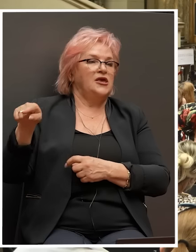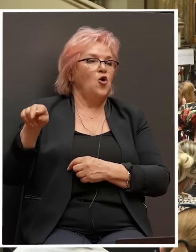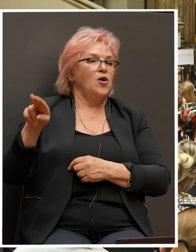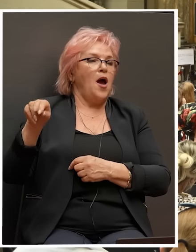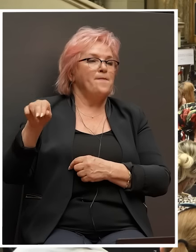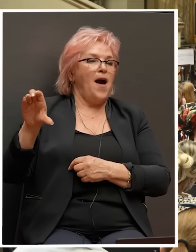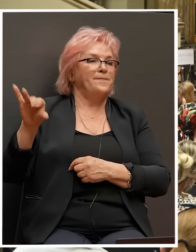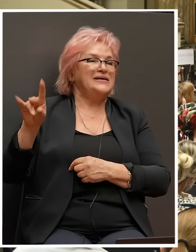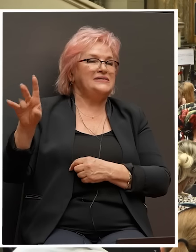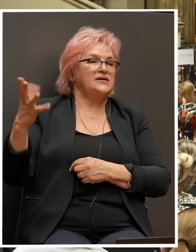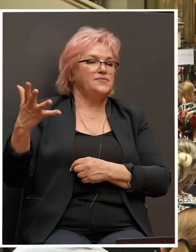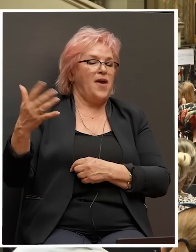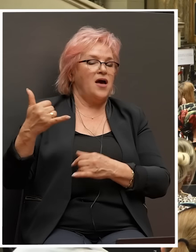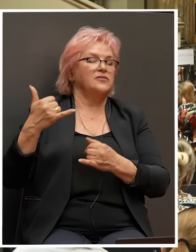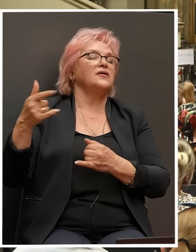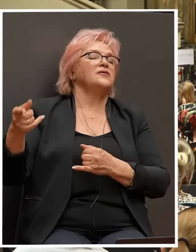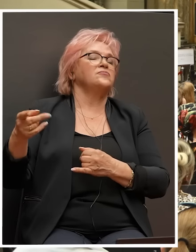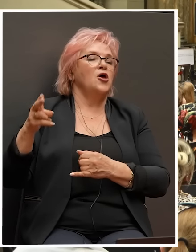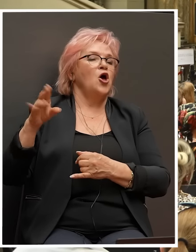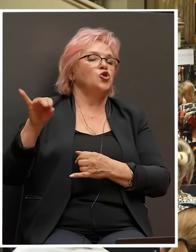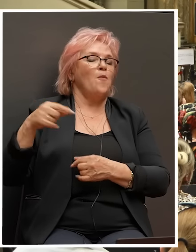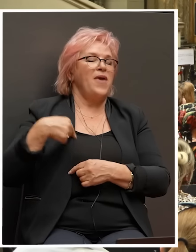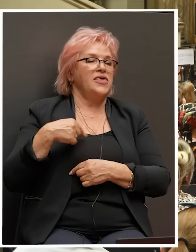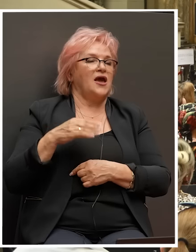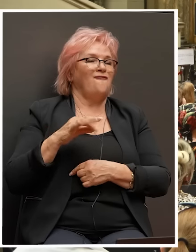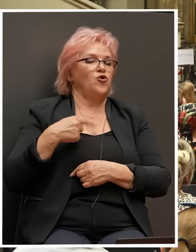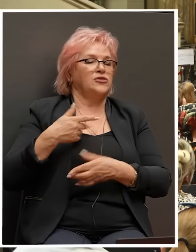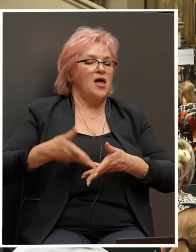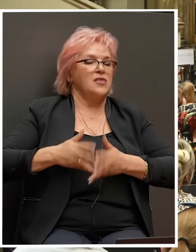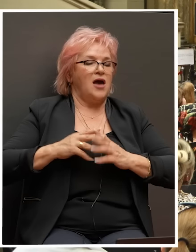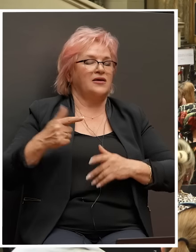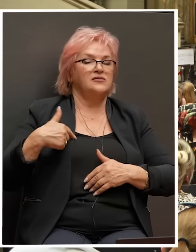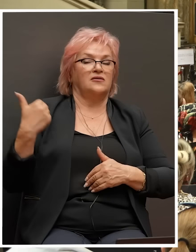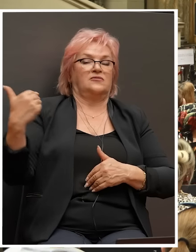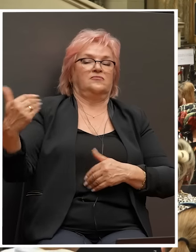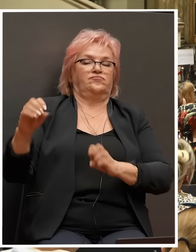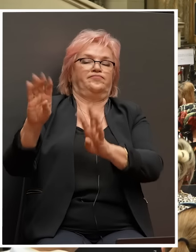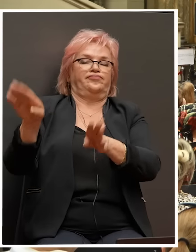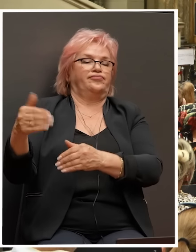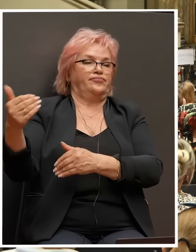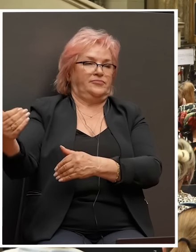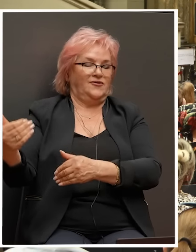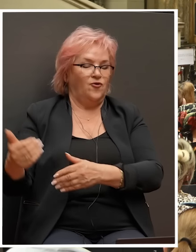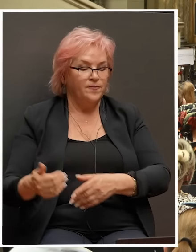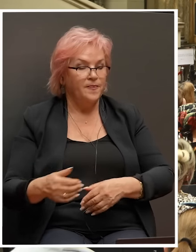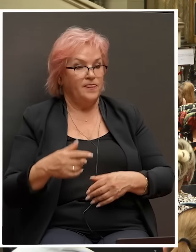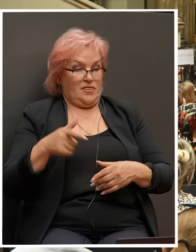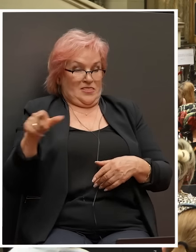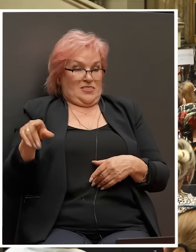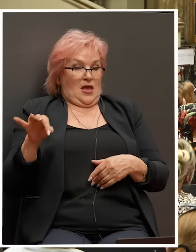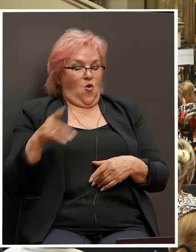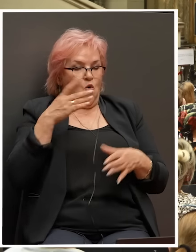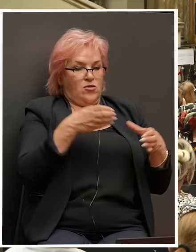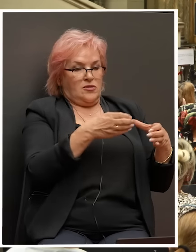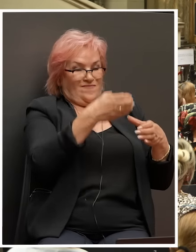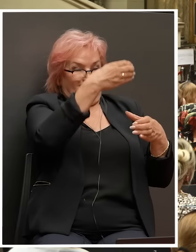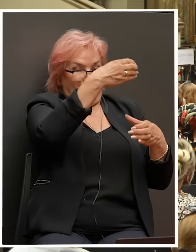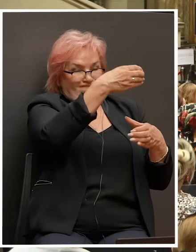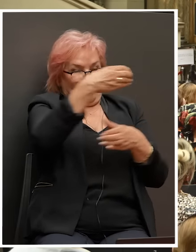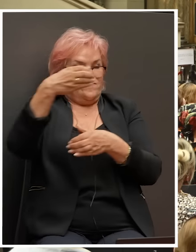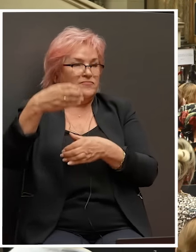папы Сикста V, кавалером Доменико Фонтана, архитектором его святейшества». Он передвигает обелиск. Задача-то